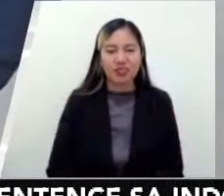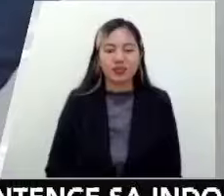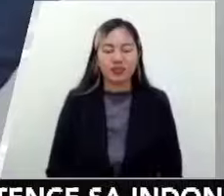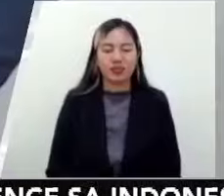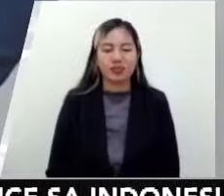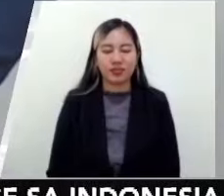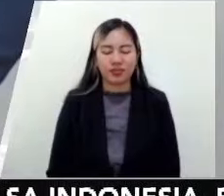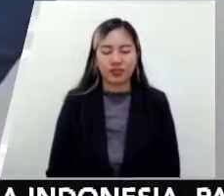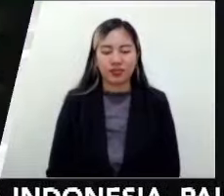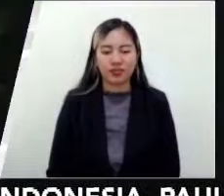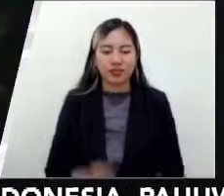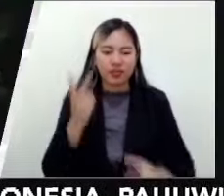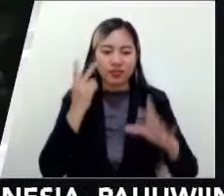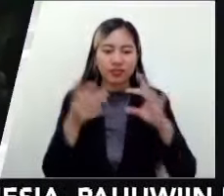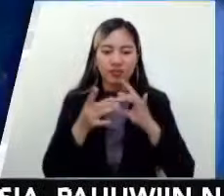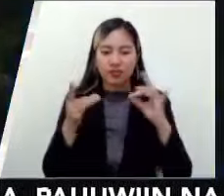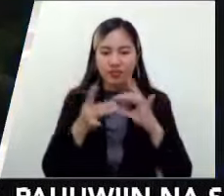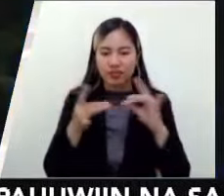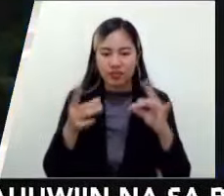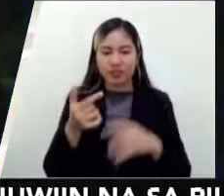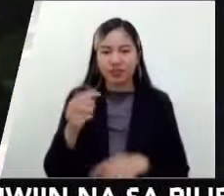TV.